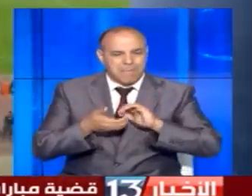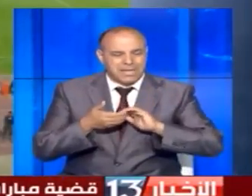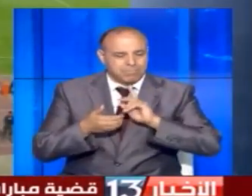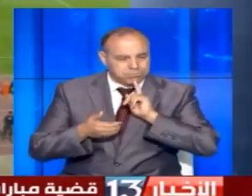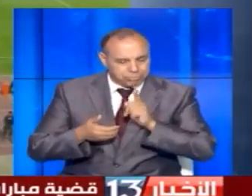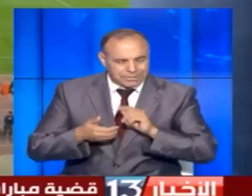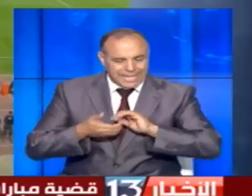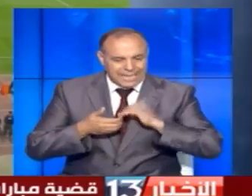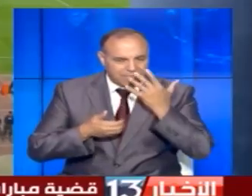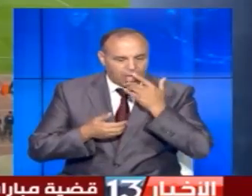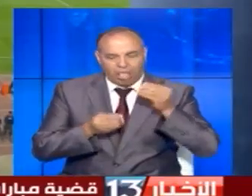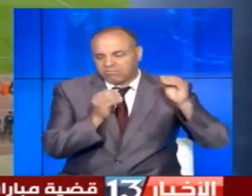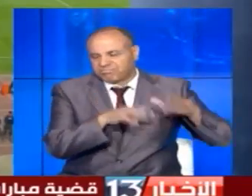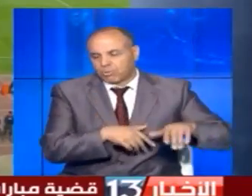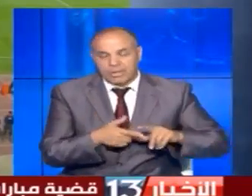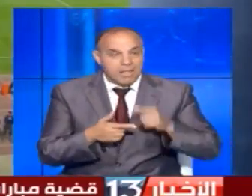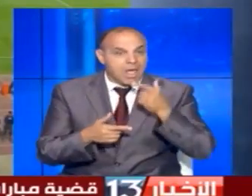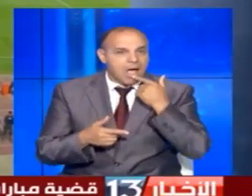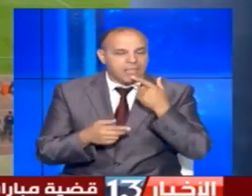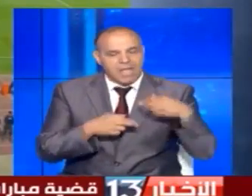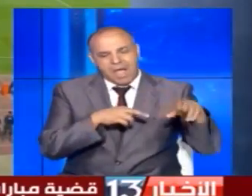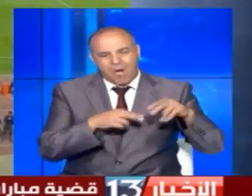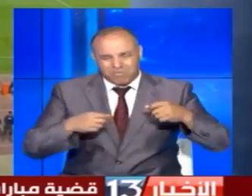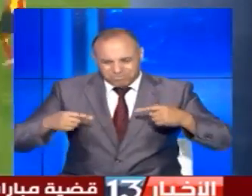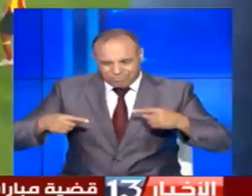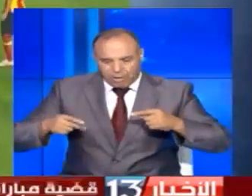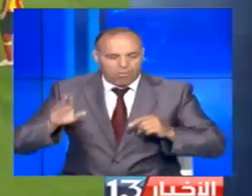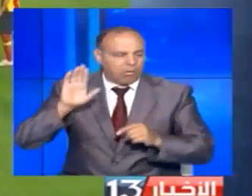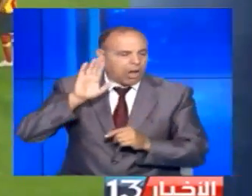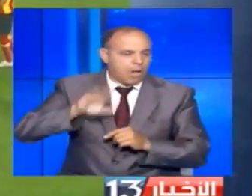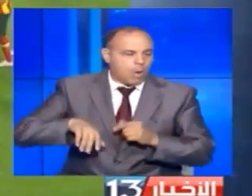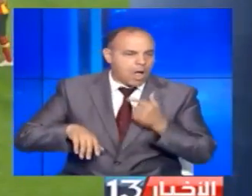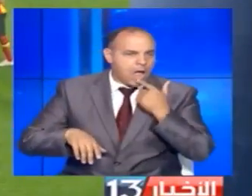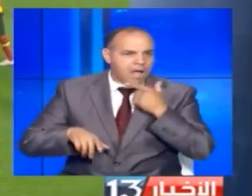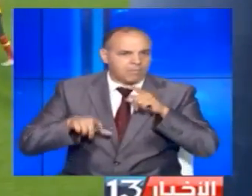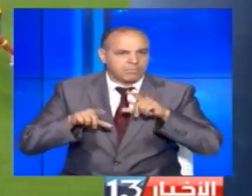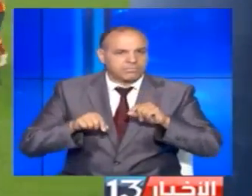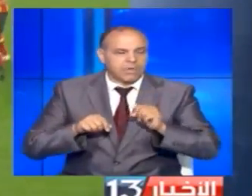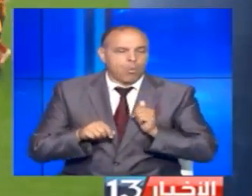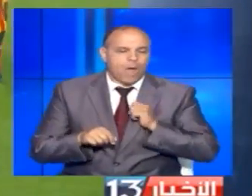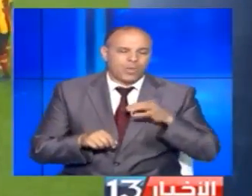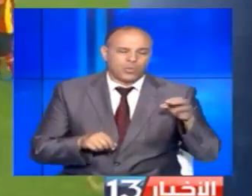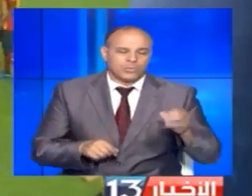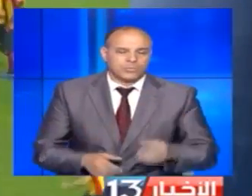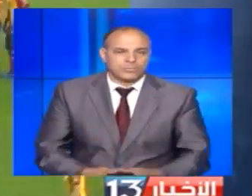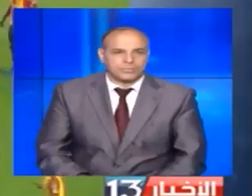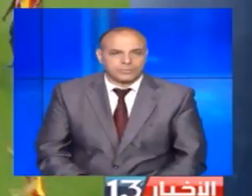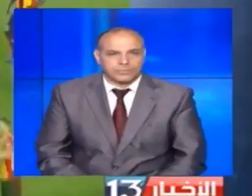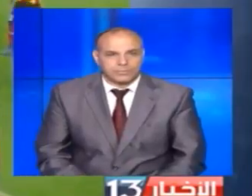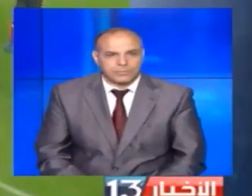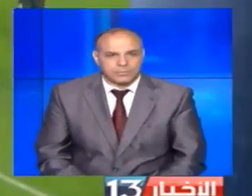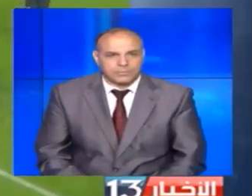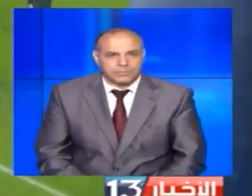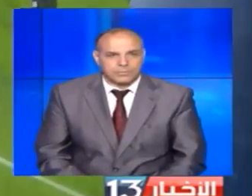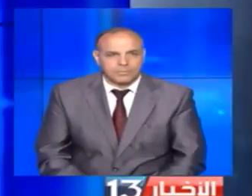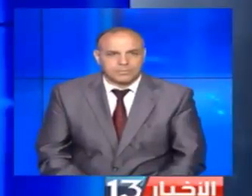التنفيذي للاتحاد الإفريقي بإعادة المقابلة بملعب محايد.